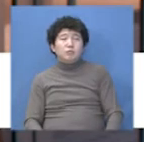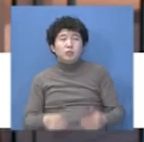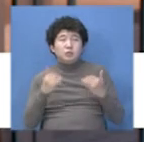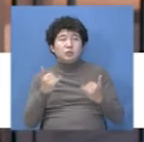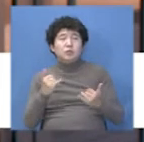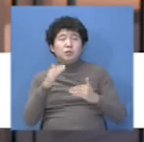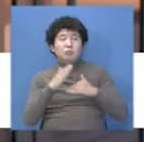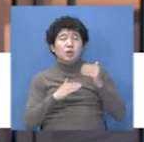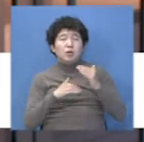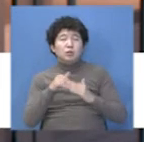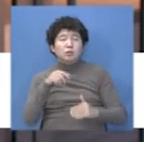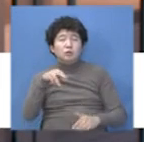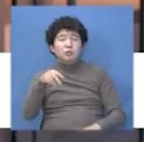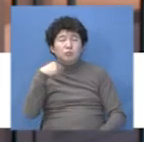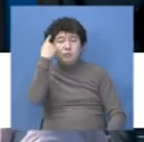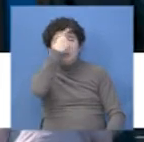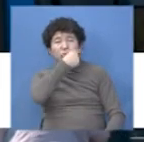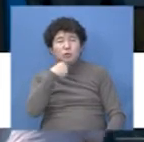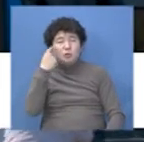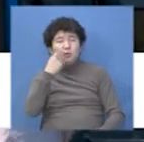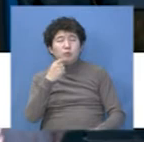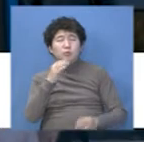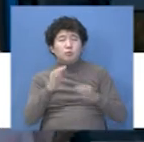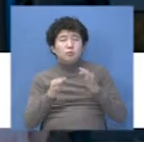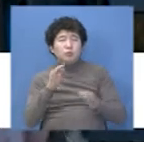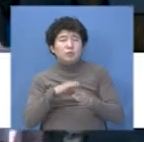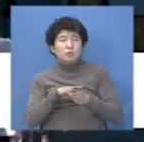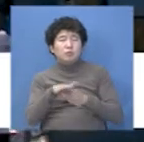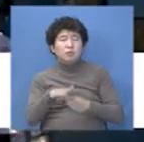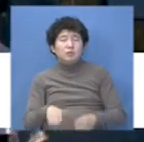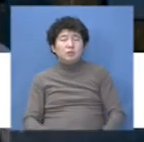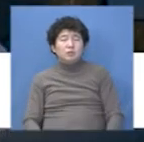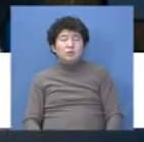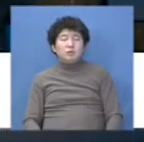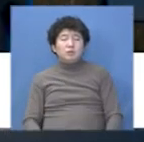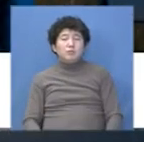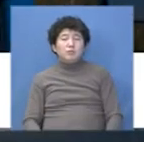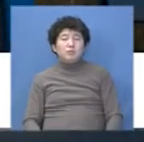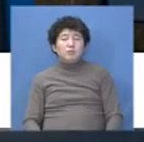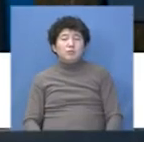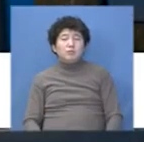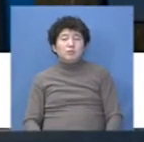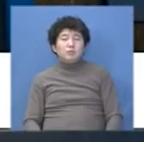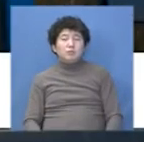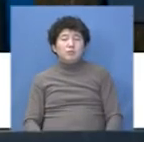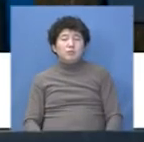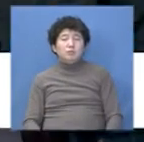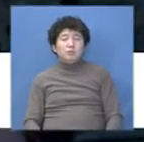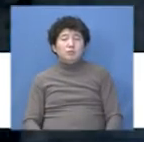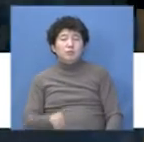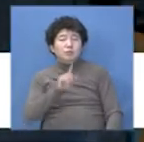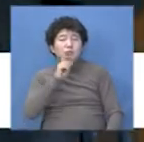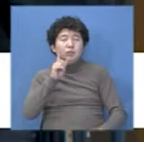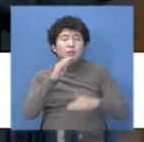практику к частному судебному исполнителю Демеу. Дамир Демеов – один из тех, кто в настоящее время поддерживает нескольких молодых